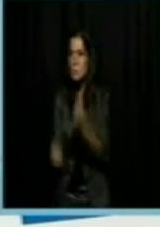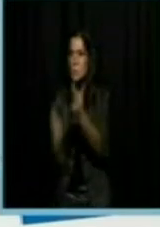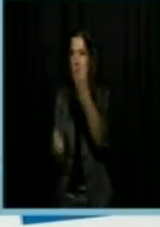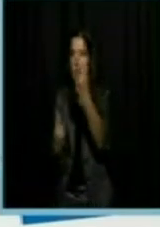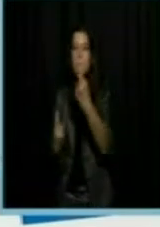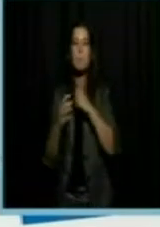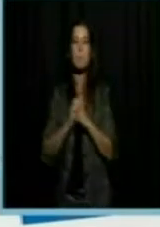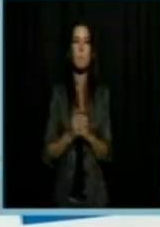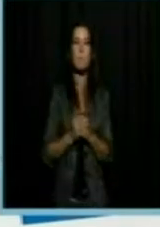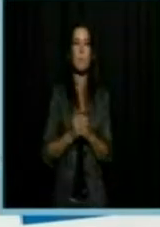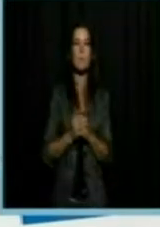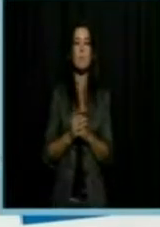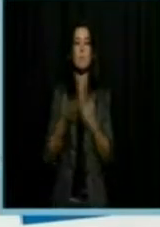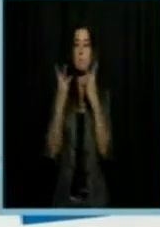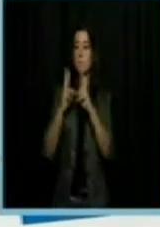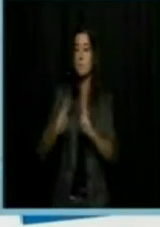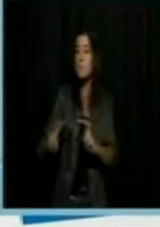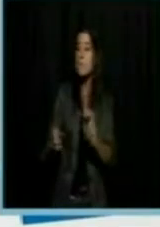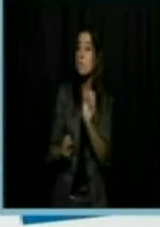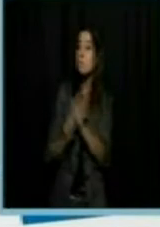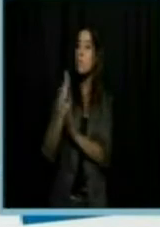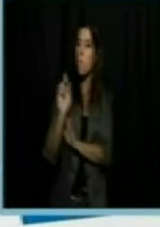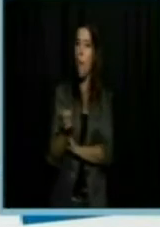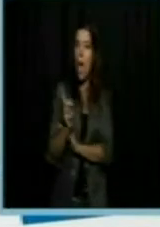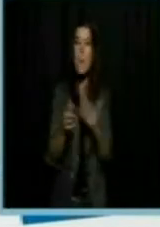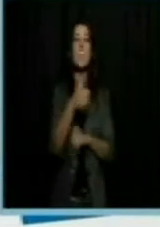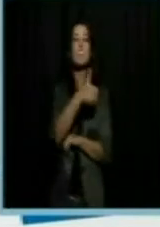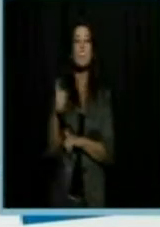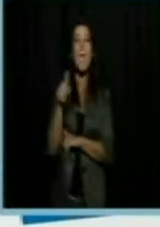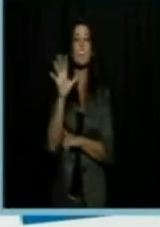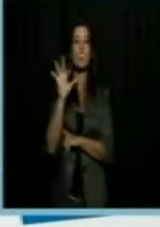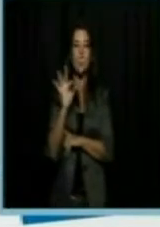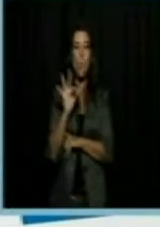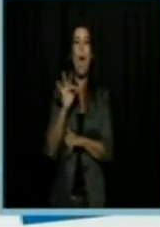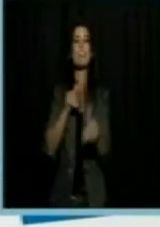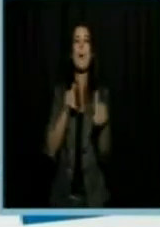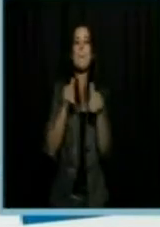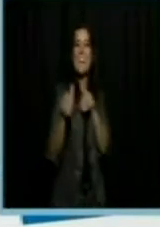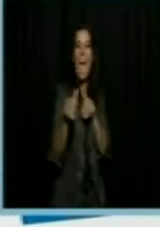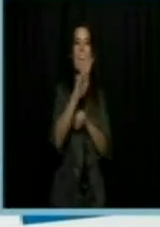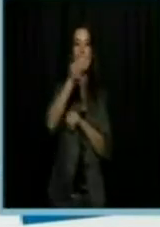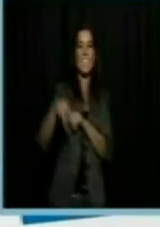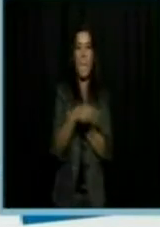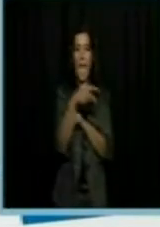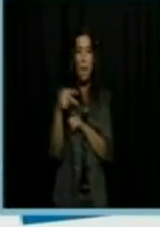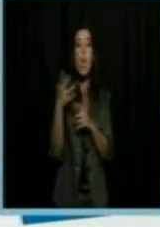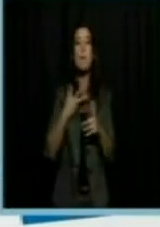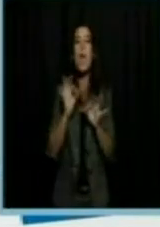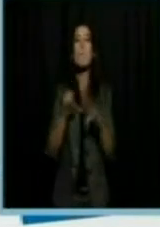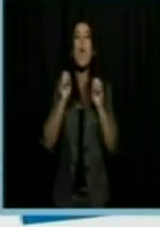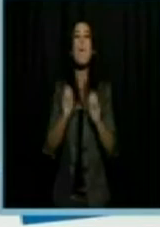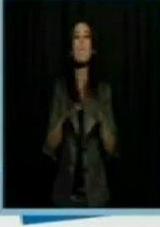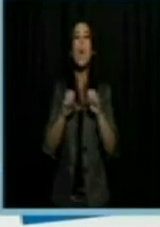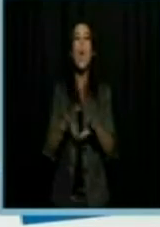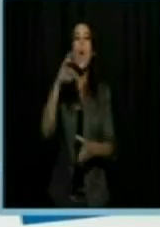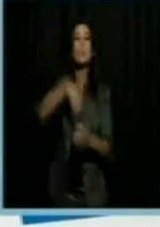dice che 150 miliardi di euro è il PIL della criminalità organizzata in